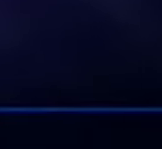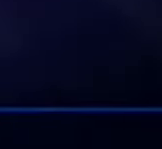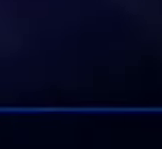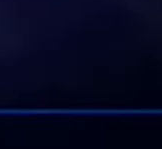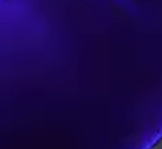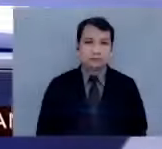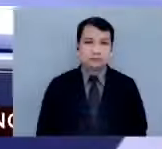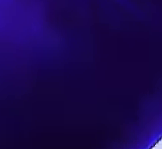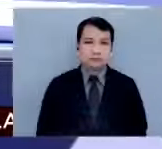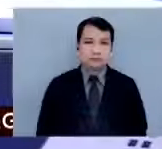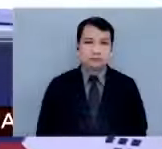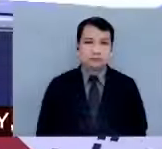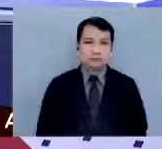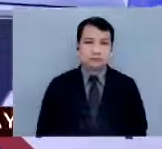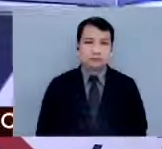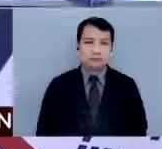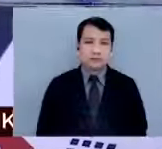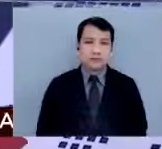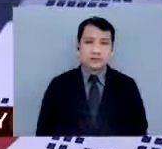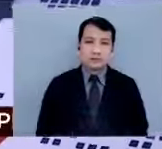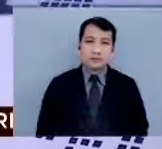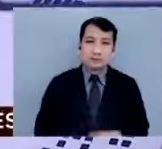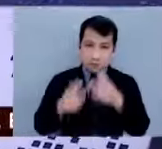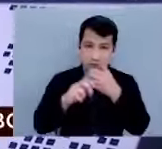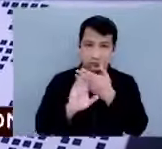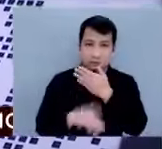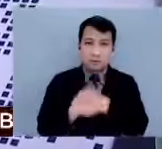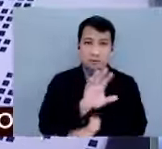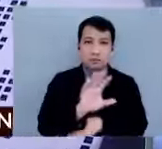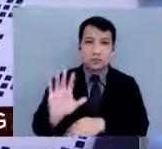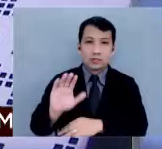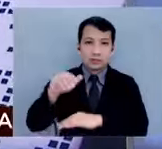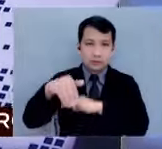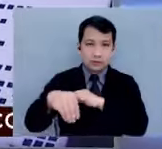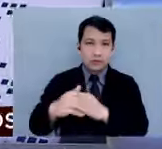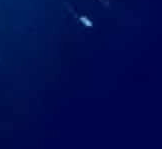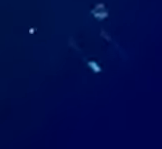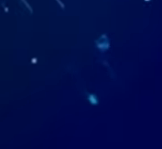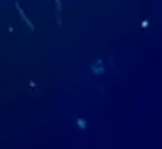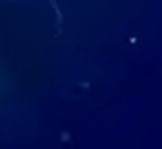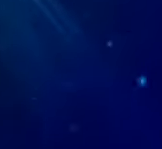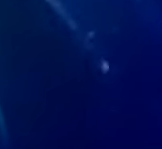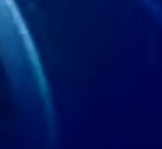project. Tutok lang mga kapatid dito sa Frontline Tonight.